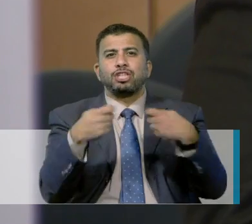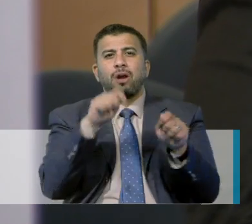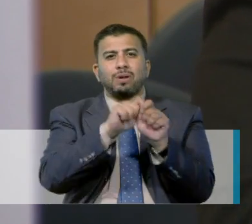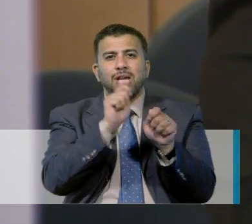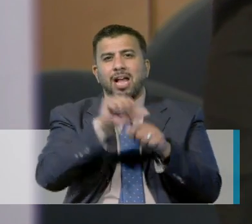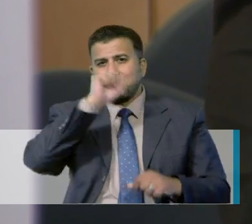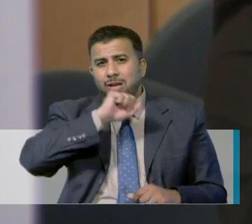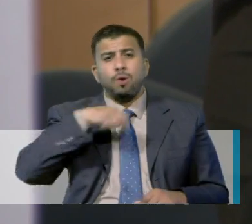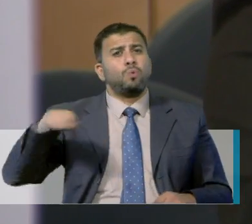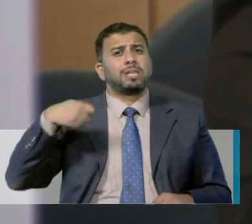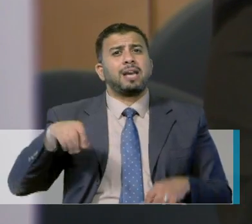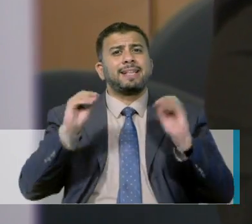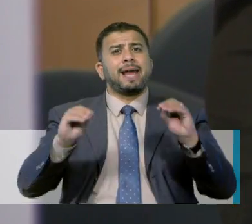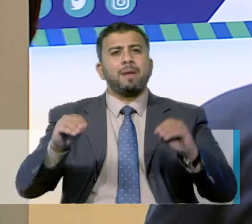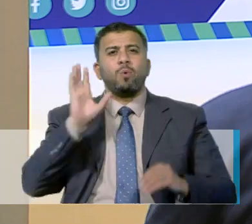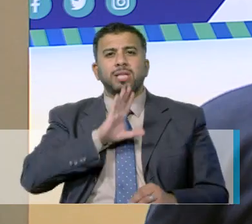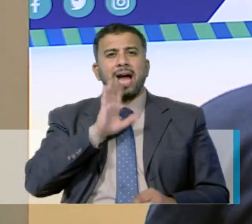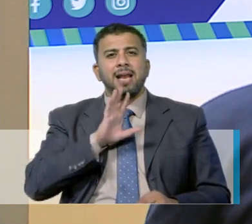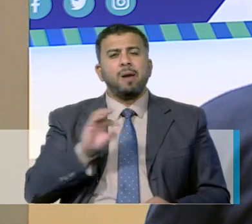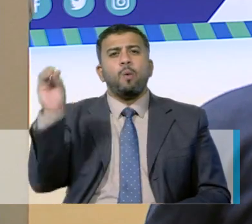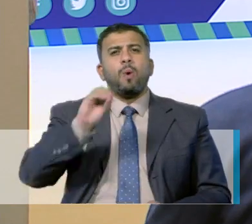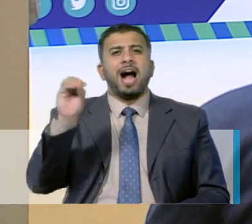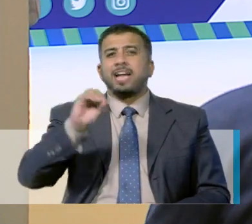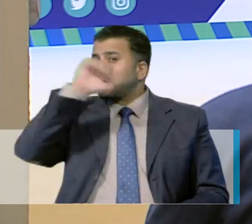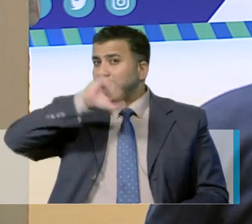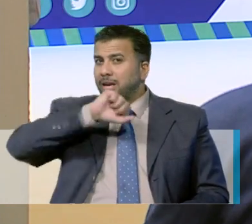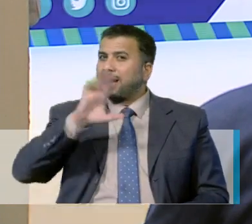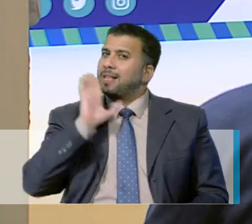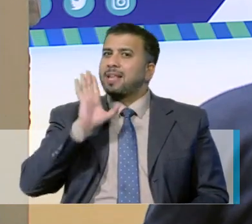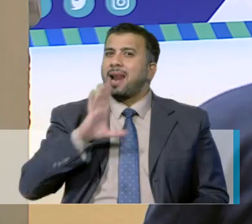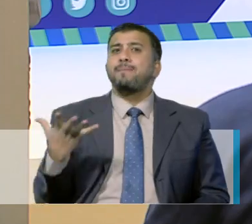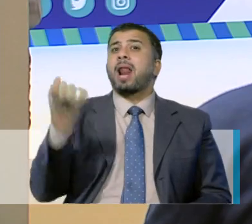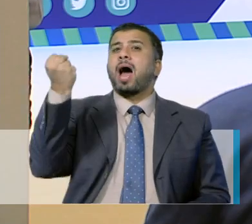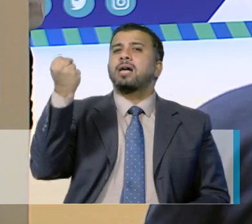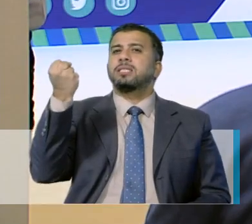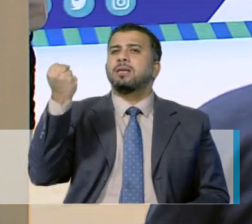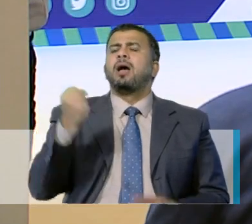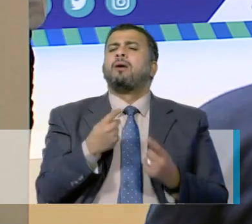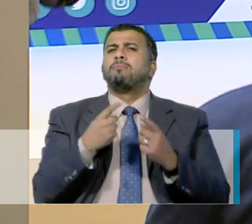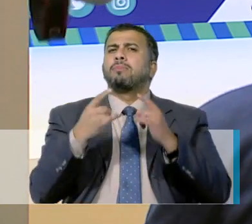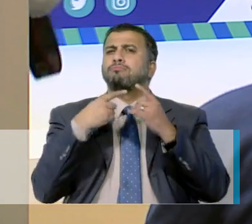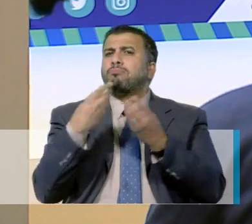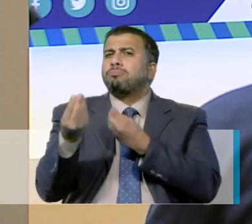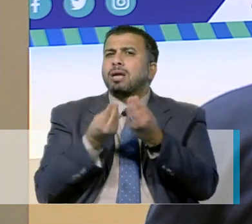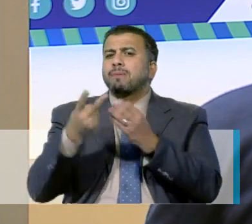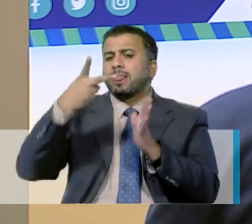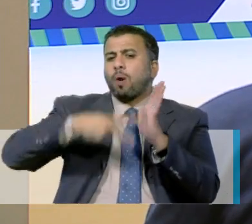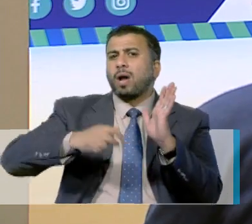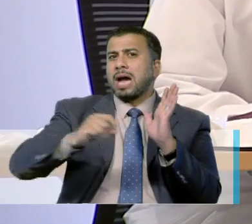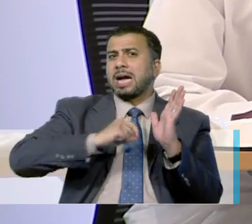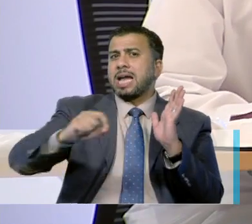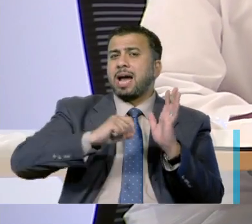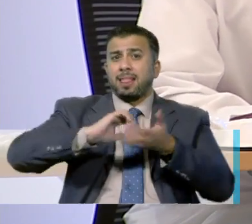وصناعة الشارقة ووزارة التربية والتعليم وهيئة الشارقة للتعليم الخاص. وجرت مراسم